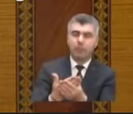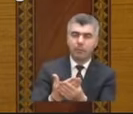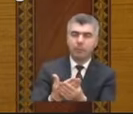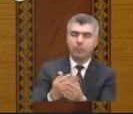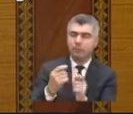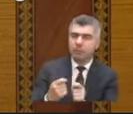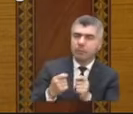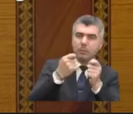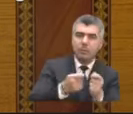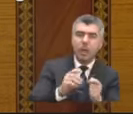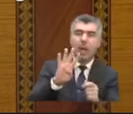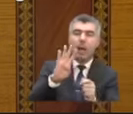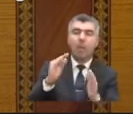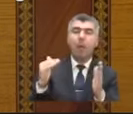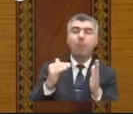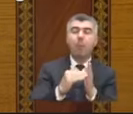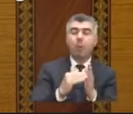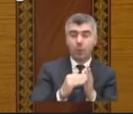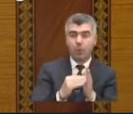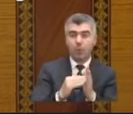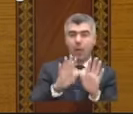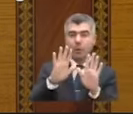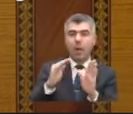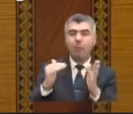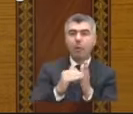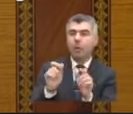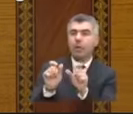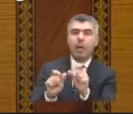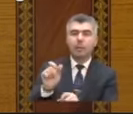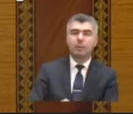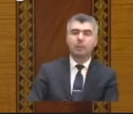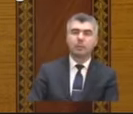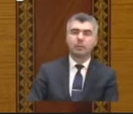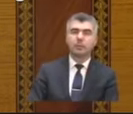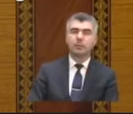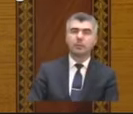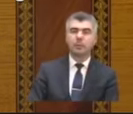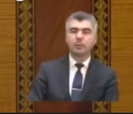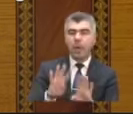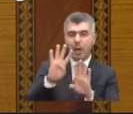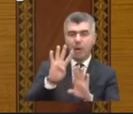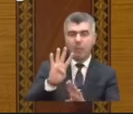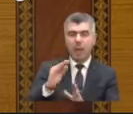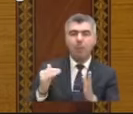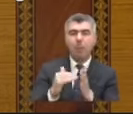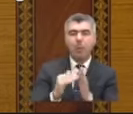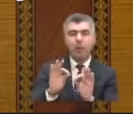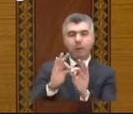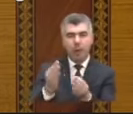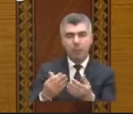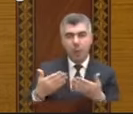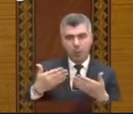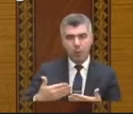وعطانا 4 مليون ديال الاسر، 10 ديال المليون ديال الناس. قبضنا هذا 4 مليون اللي كاينين